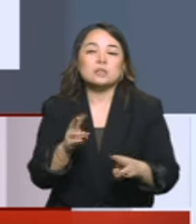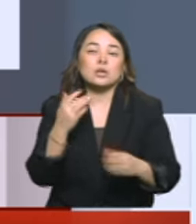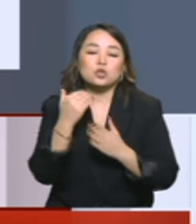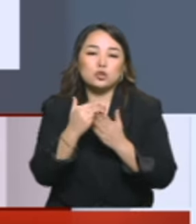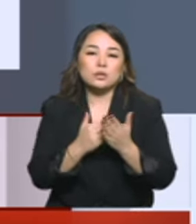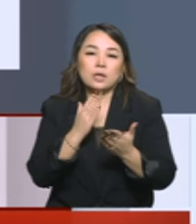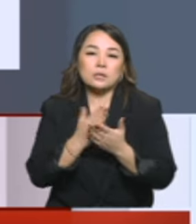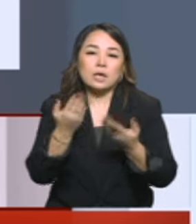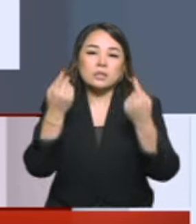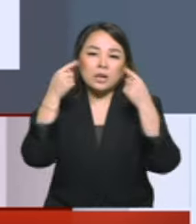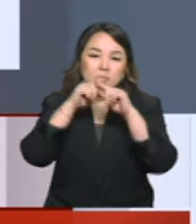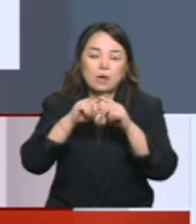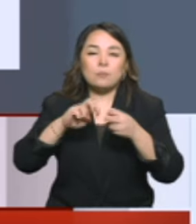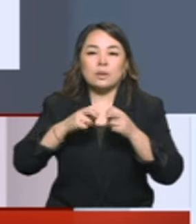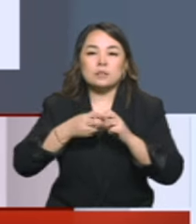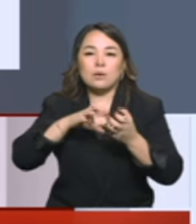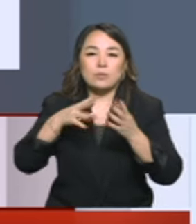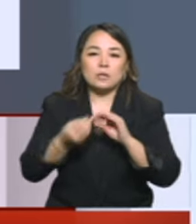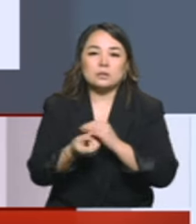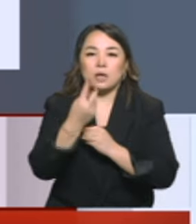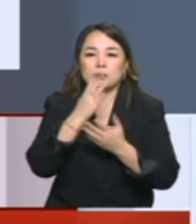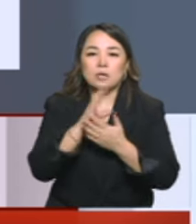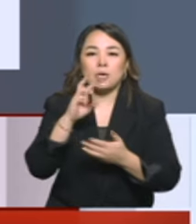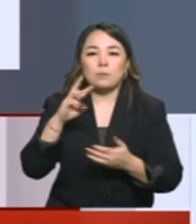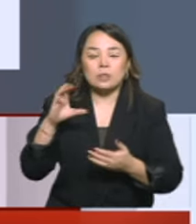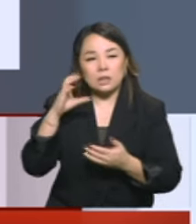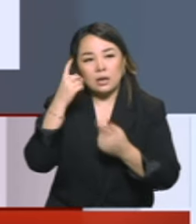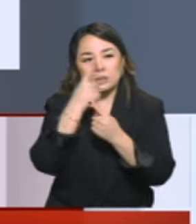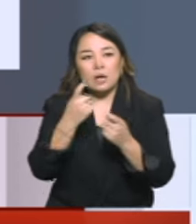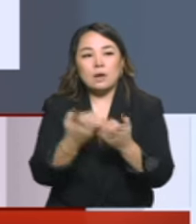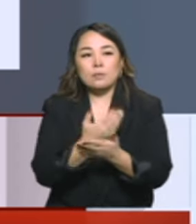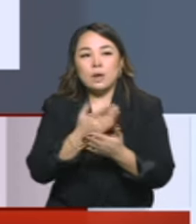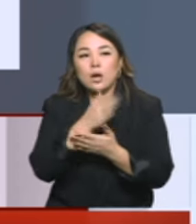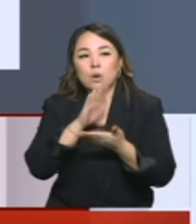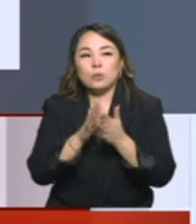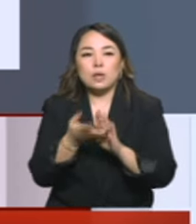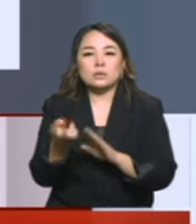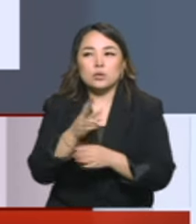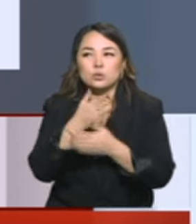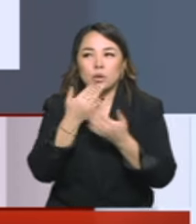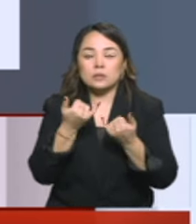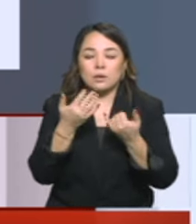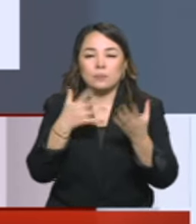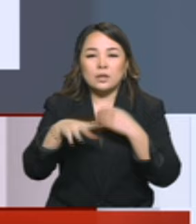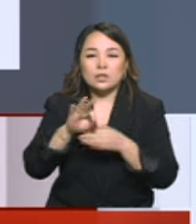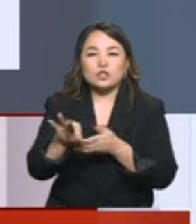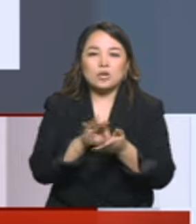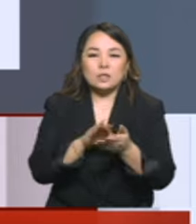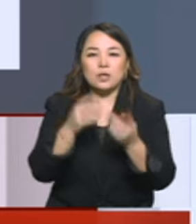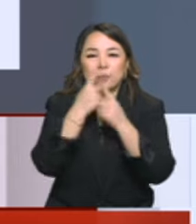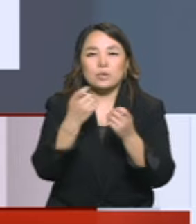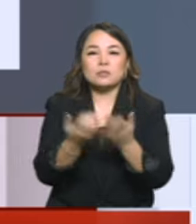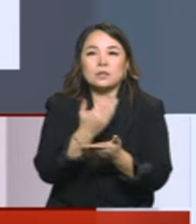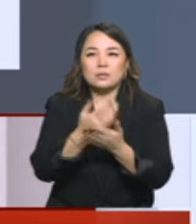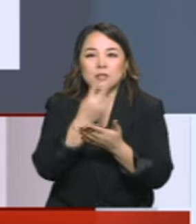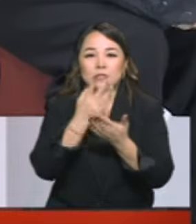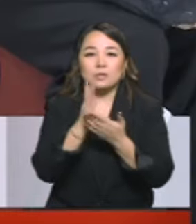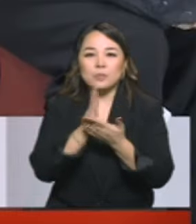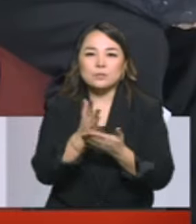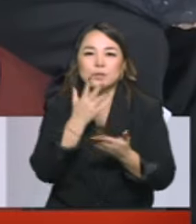жүйесінде техникалық ақаулар орын алды. СМС хабарламалар уақытылы келмеді. Сол себепті жылдам қызмет көрсету мүмкін